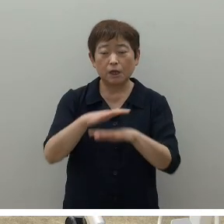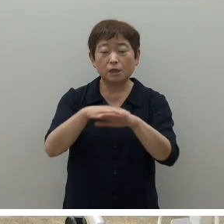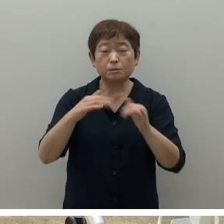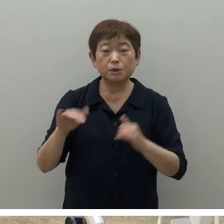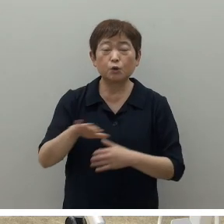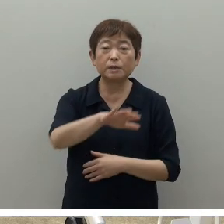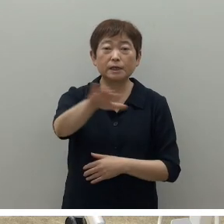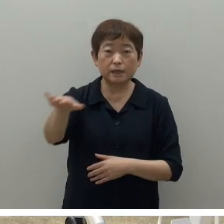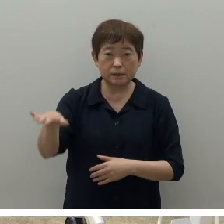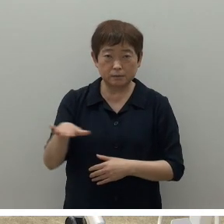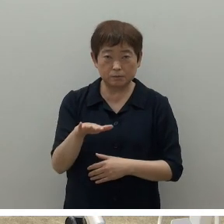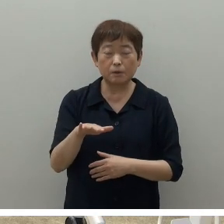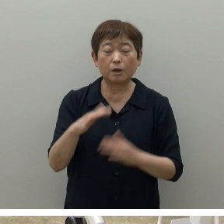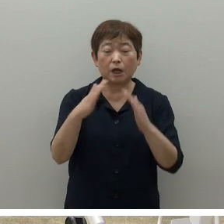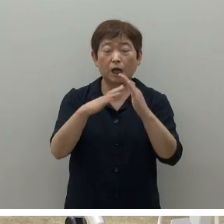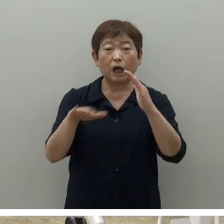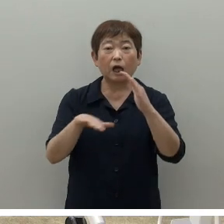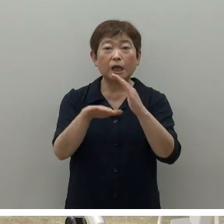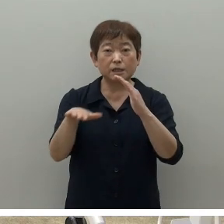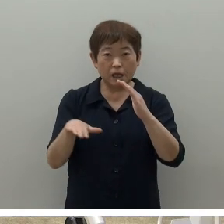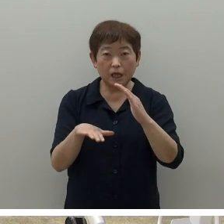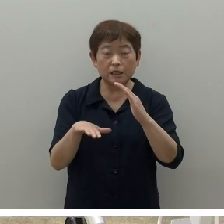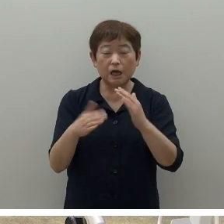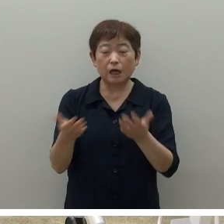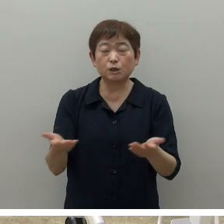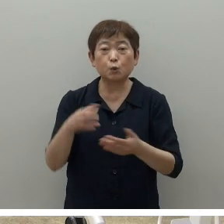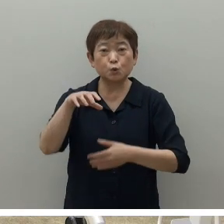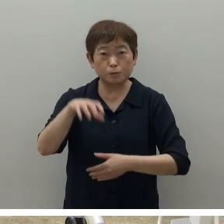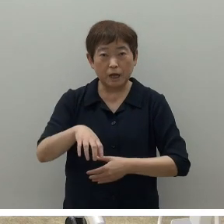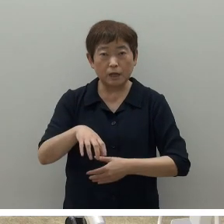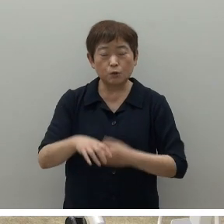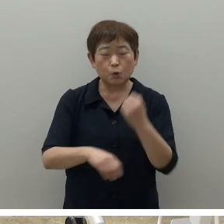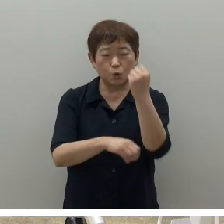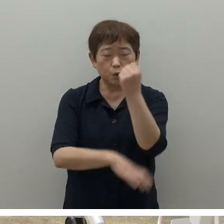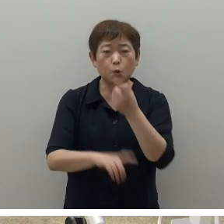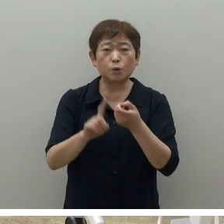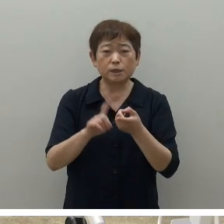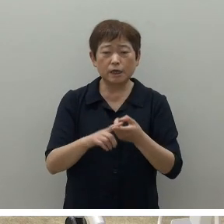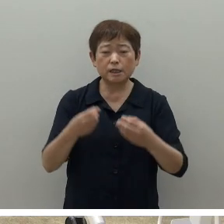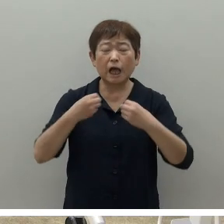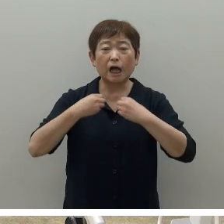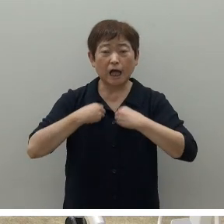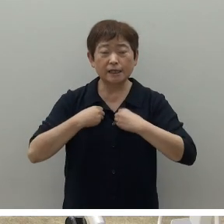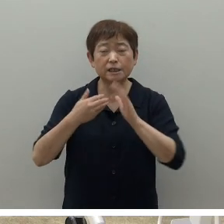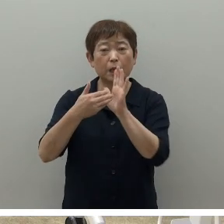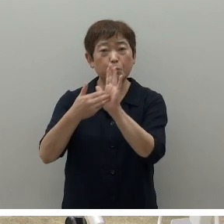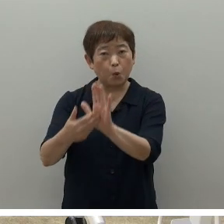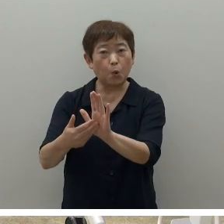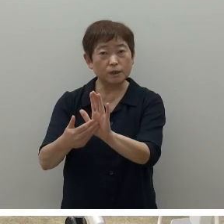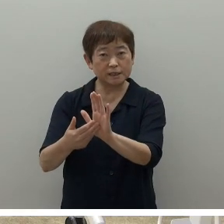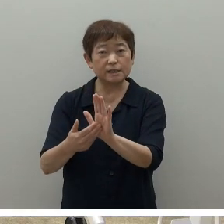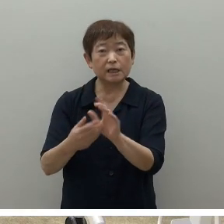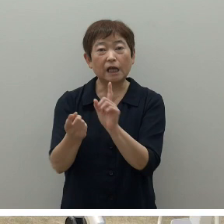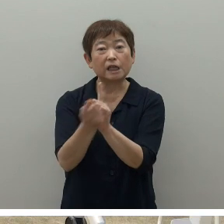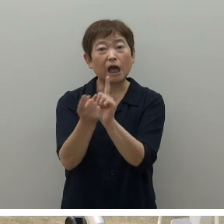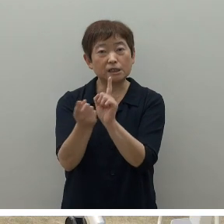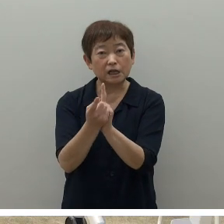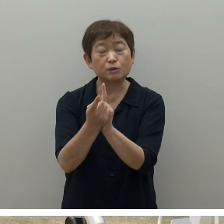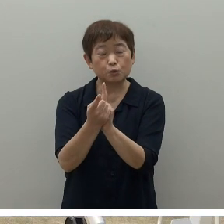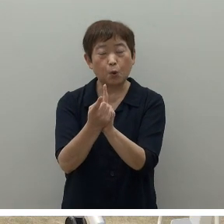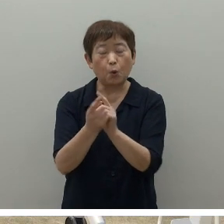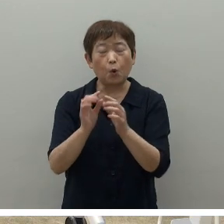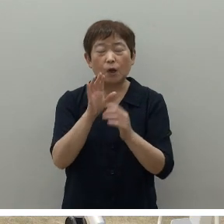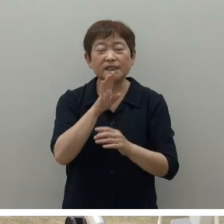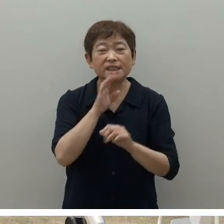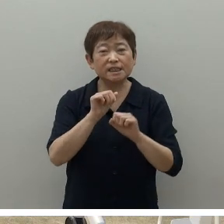庭や職場における基本的な感染防止対策を徹底するほか、感染リスクの高い地域との不要不急